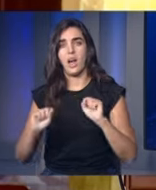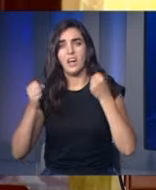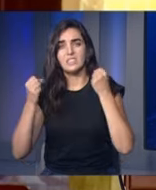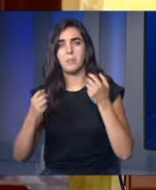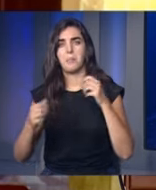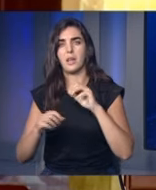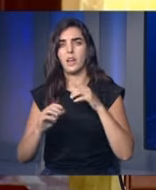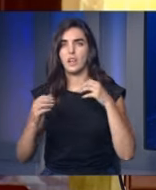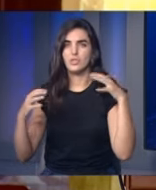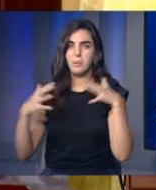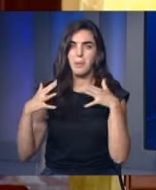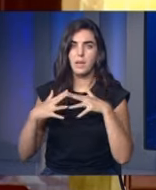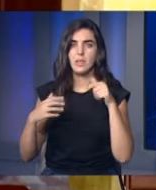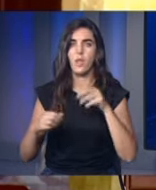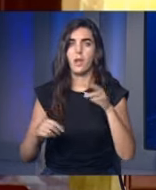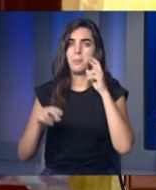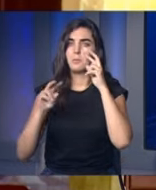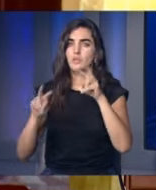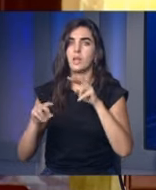لتأمين الخير العام.